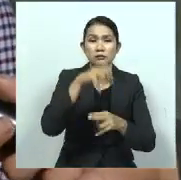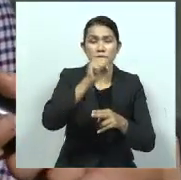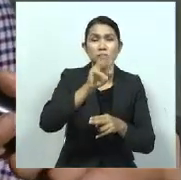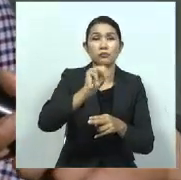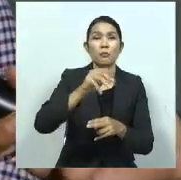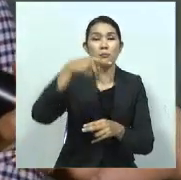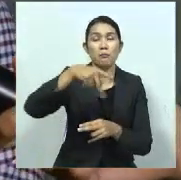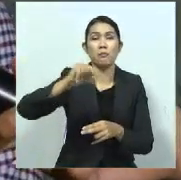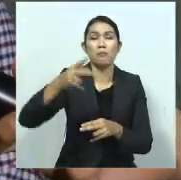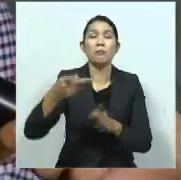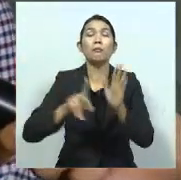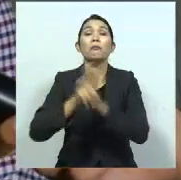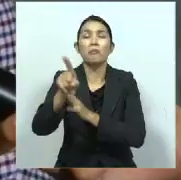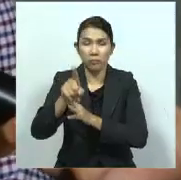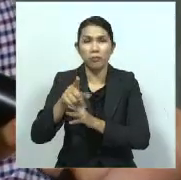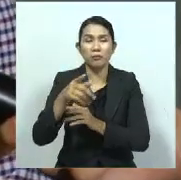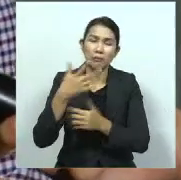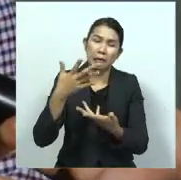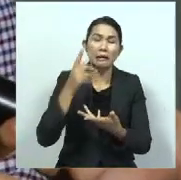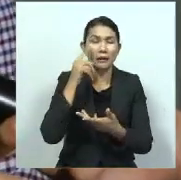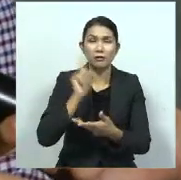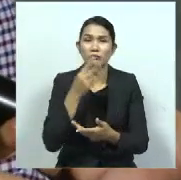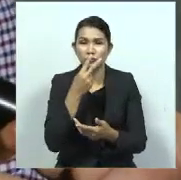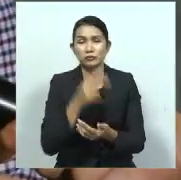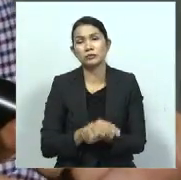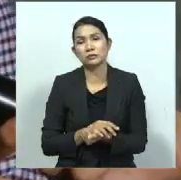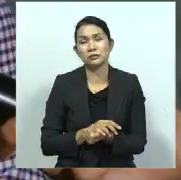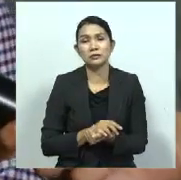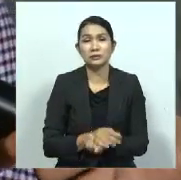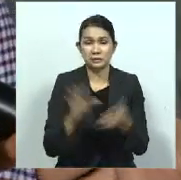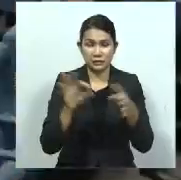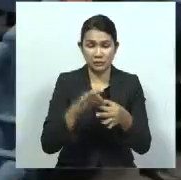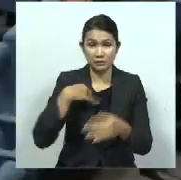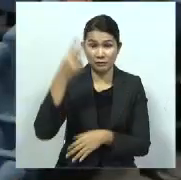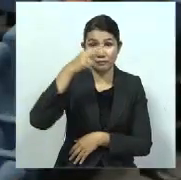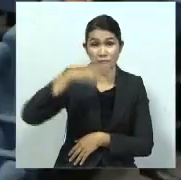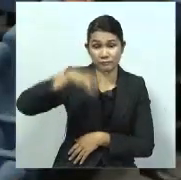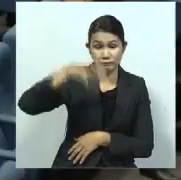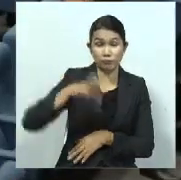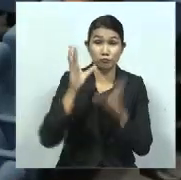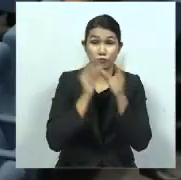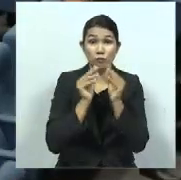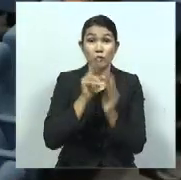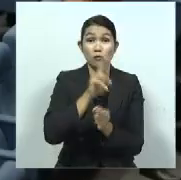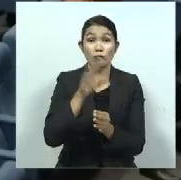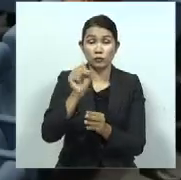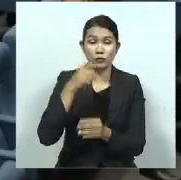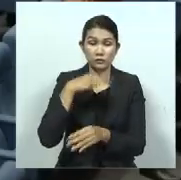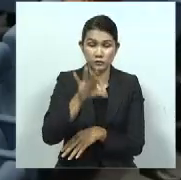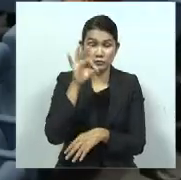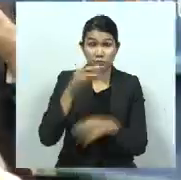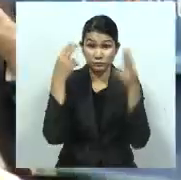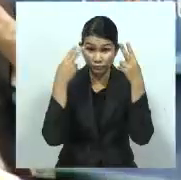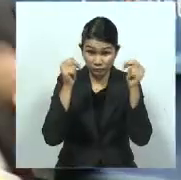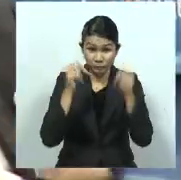ากการชิงตำแหน่งประธานสภาไปนะครับส่วนเรื่องของการหาสถานที่ประชุมรัฐสภาเพื่อลงมติเลือกนายกรัฐมน